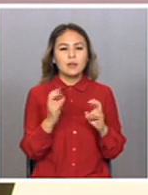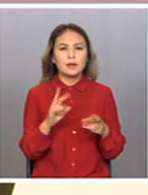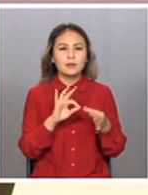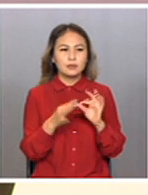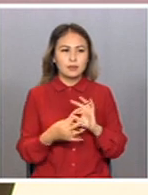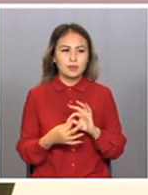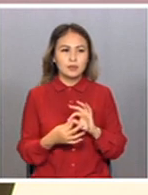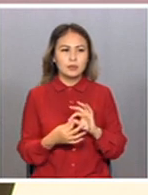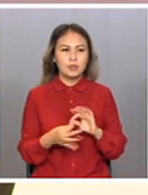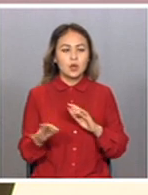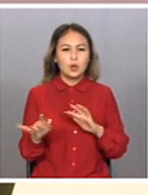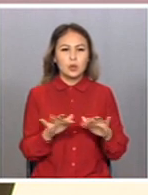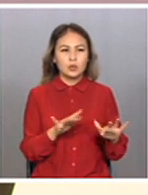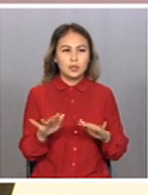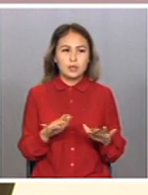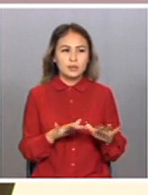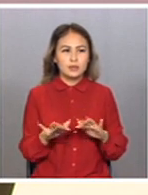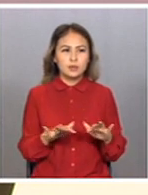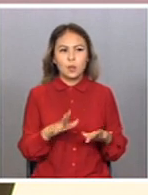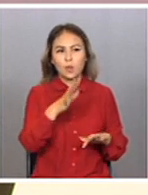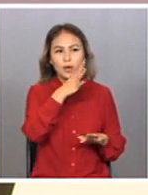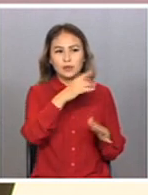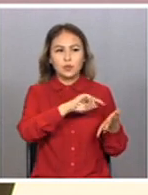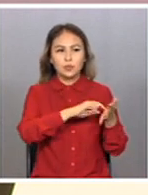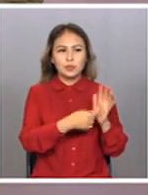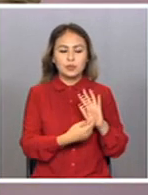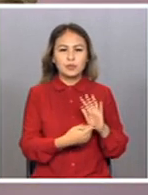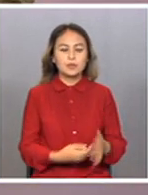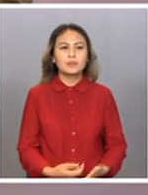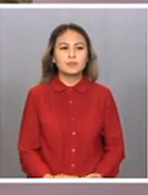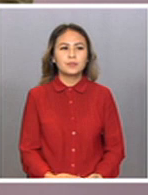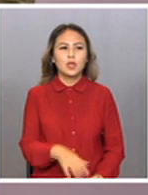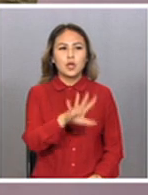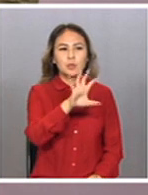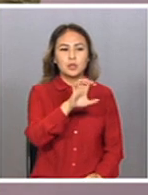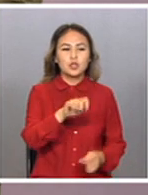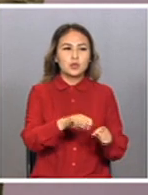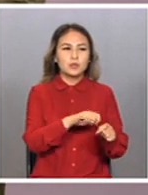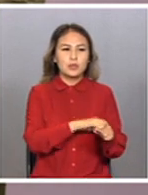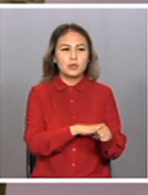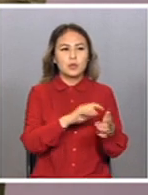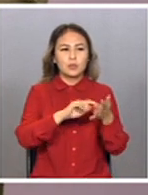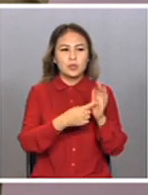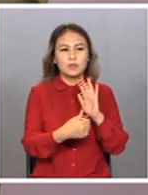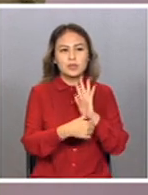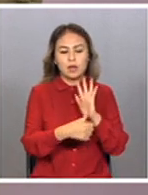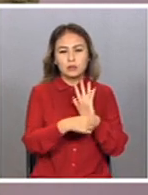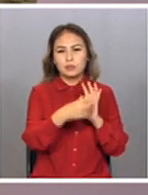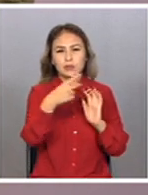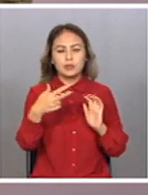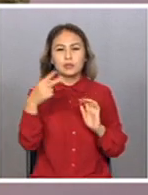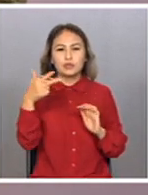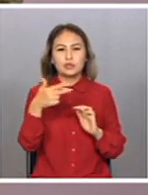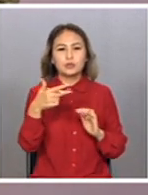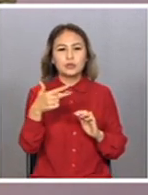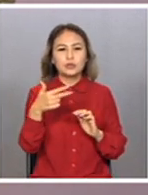анықтаймыз? Қозғалы жылдамдығын уақытқа көбейті арқылы анықтаймыз. 500 бен 6-ның көбейтіндісі 3000-ға